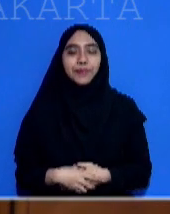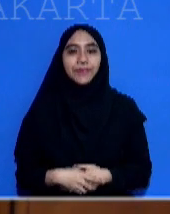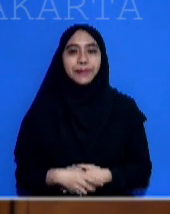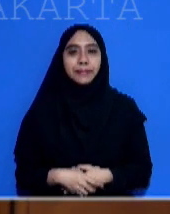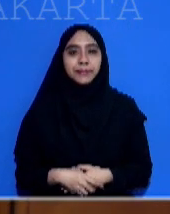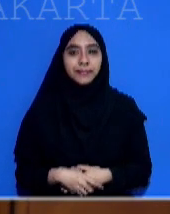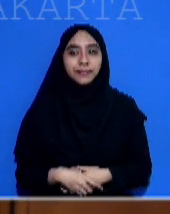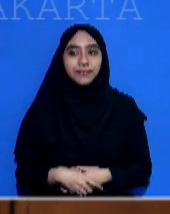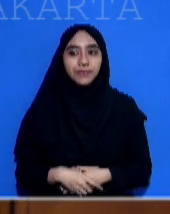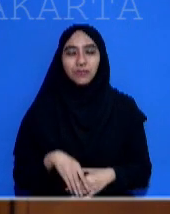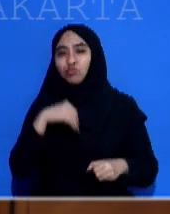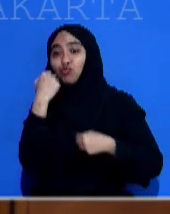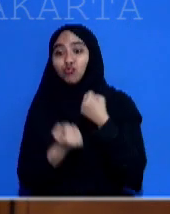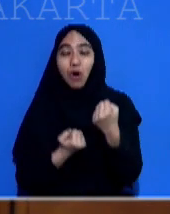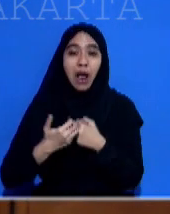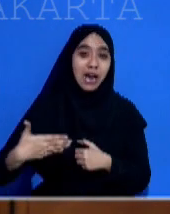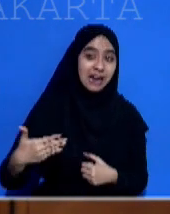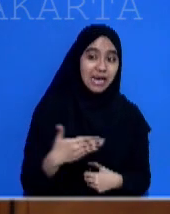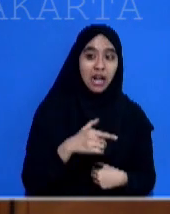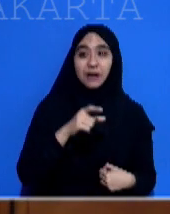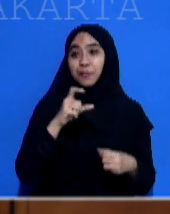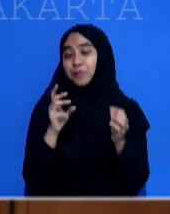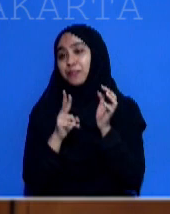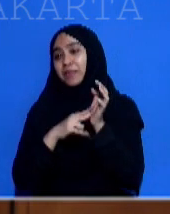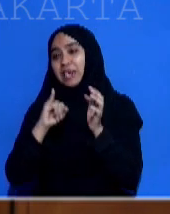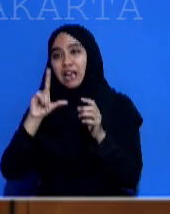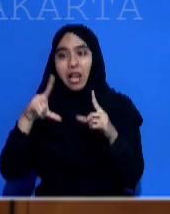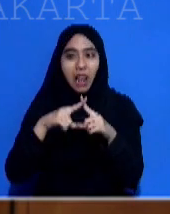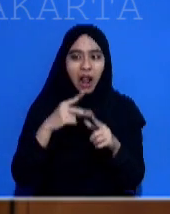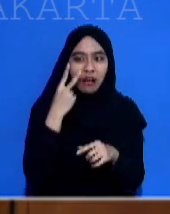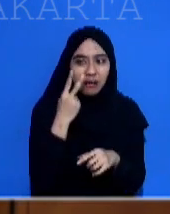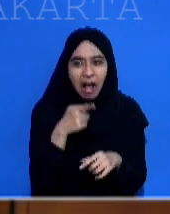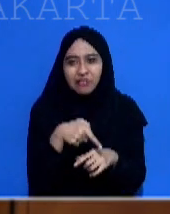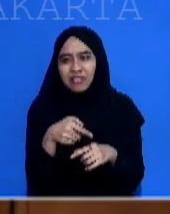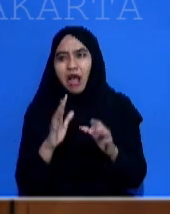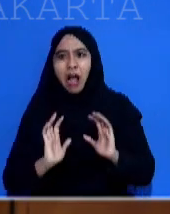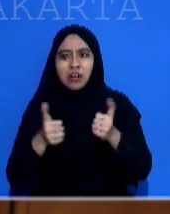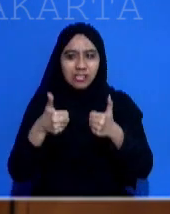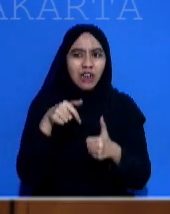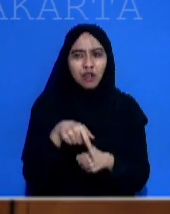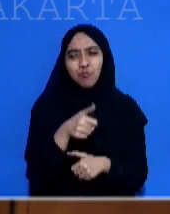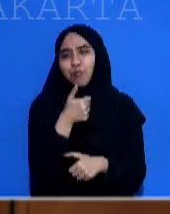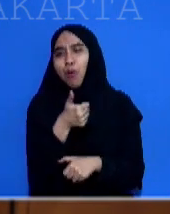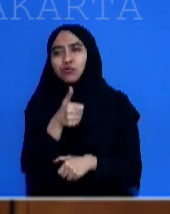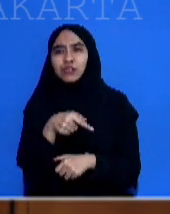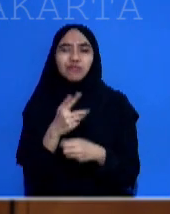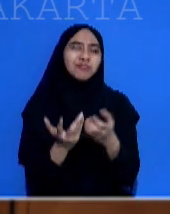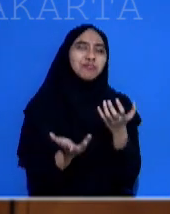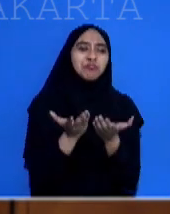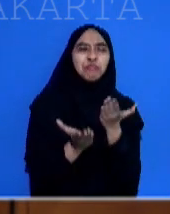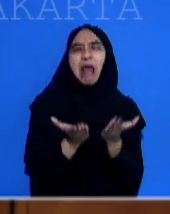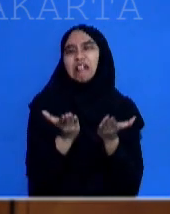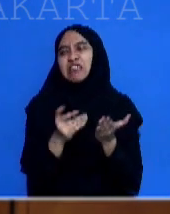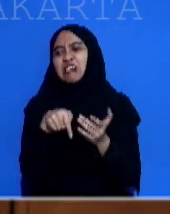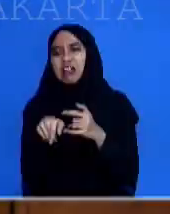Para pemirsa, usaha budidaya ulam nila asilipun langkung mikolai kepandengaken kalian kangge nanem pantun ing wiyaran lahan ingkang